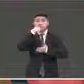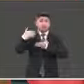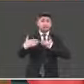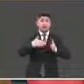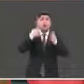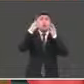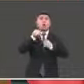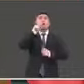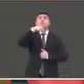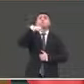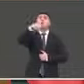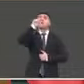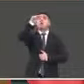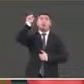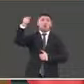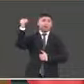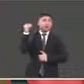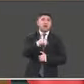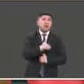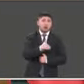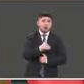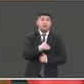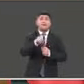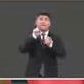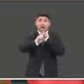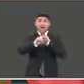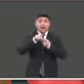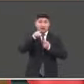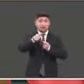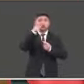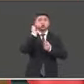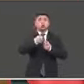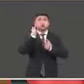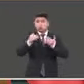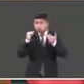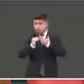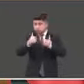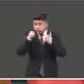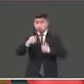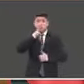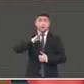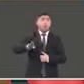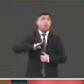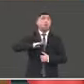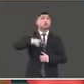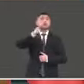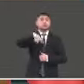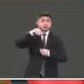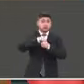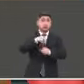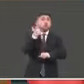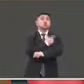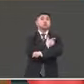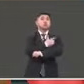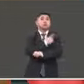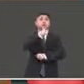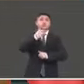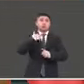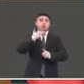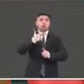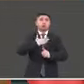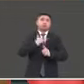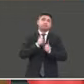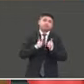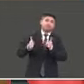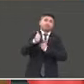yaşandığı bölgelerden gelen ve belirlenen şartları Taşıyan öğrencilerimize yurtlarda öncelik